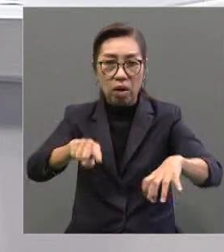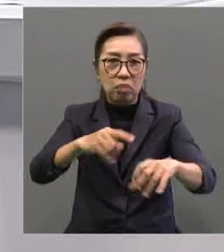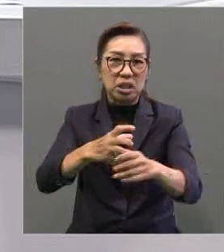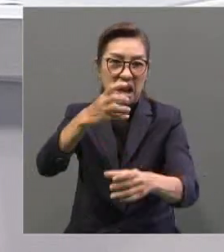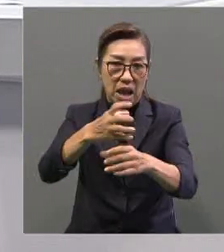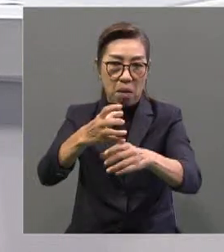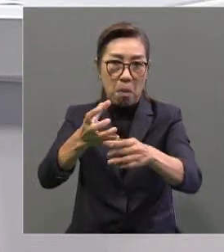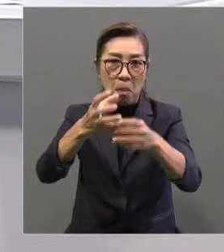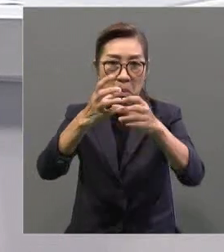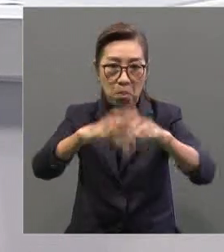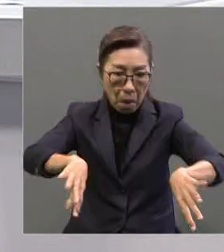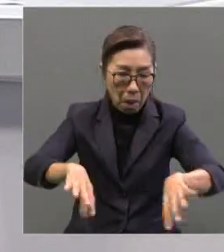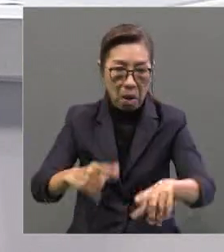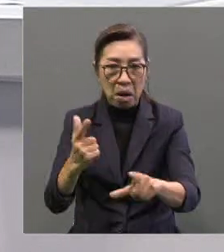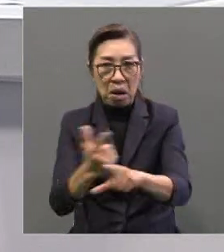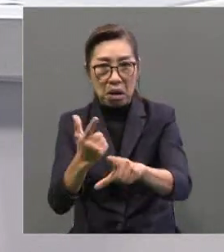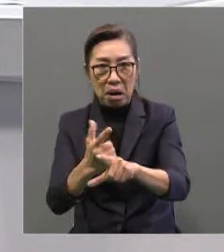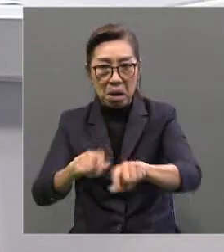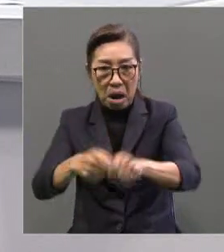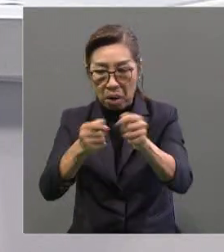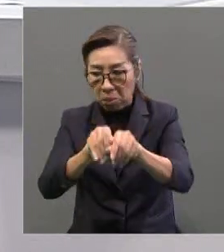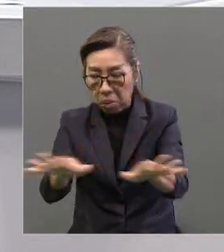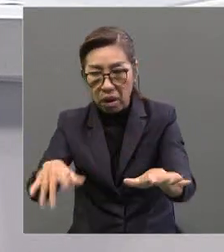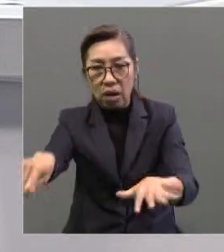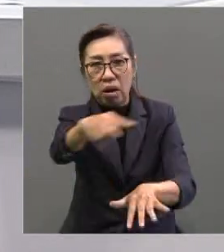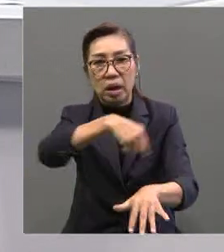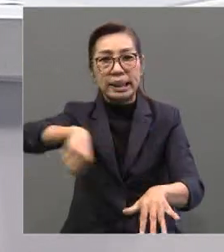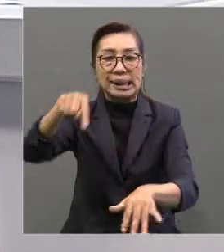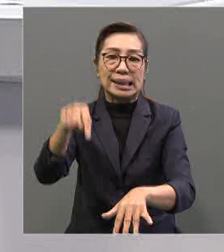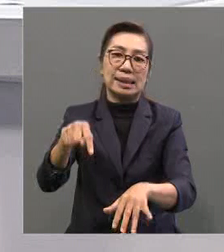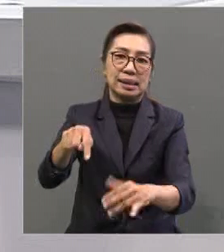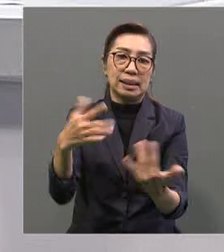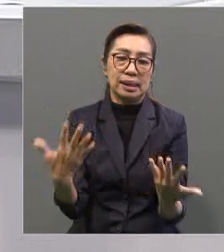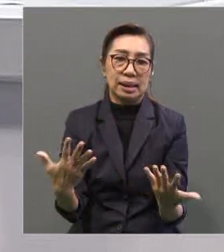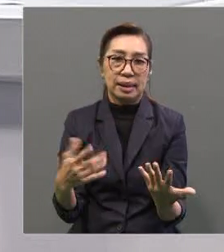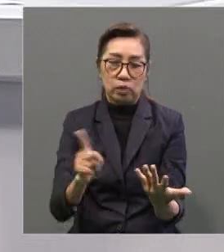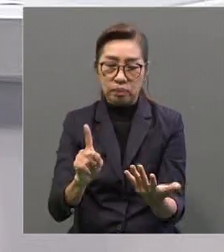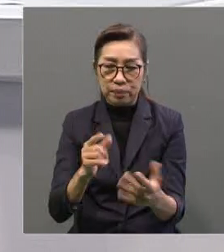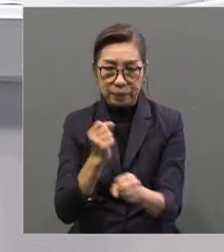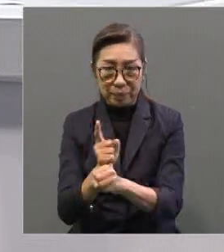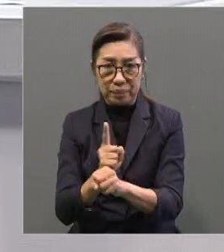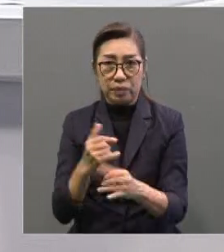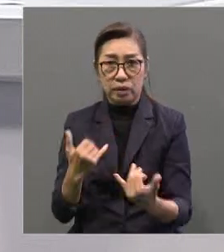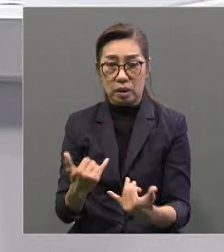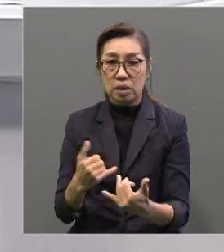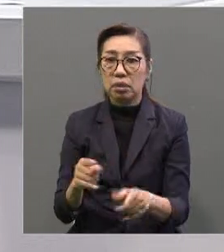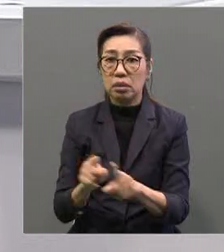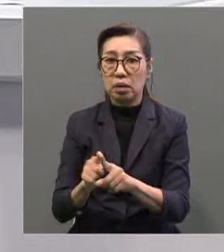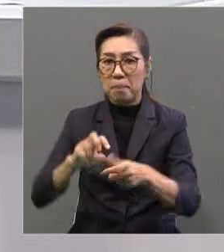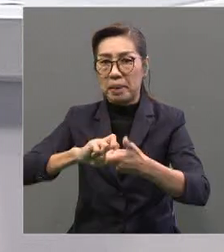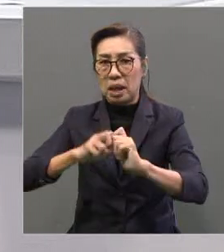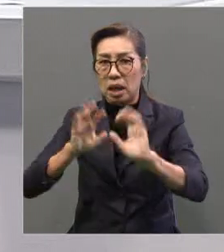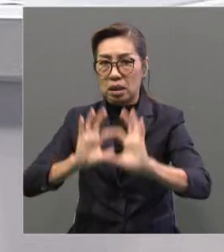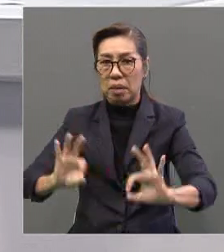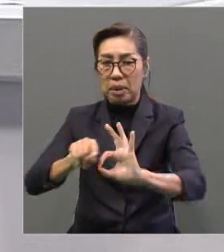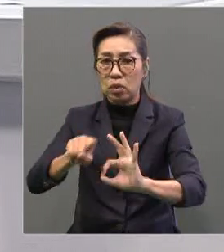ปูนทั้งเศษเหล็กต่างๆนะครับในเรื่องของโครงสร้างในการก่อสร้างดังนั้นเนี่ยตอนนี้นอกจากอุปสรรคสำคัญ